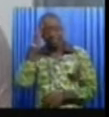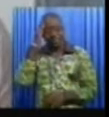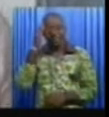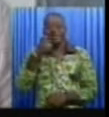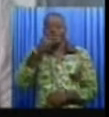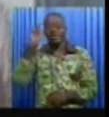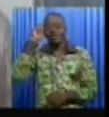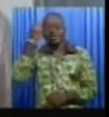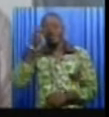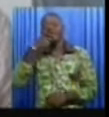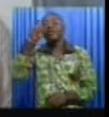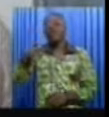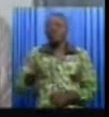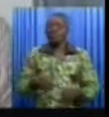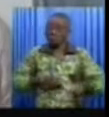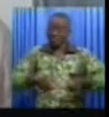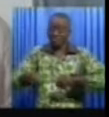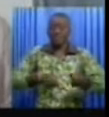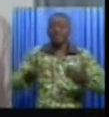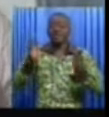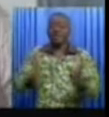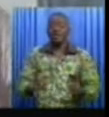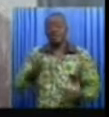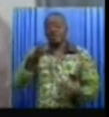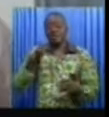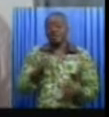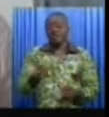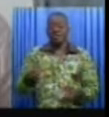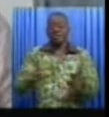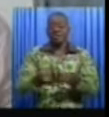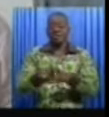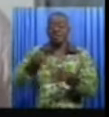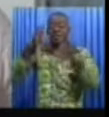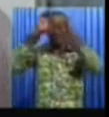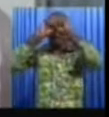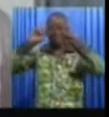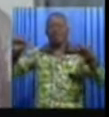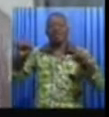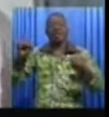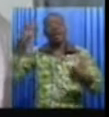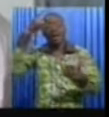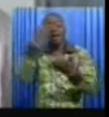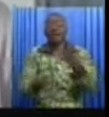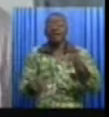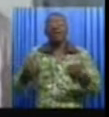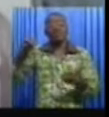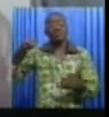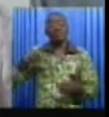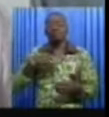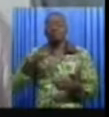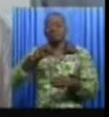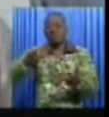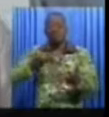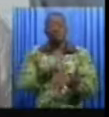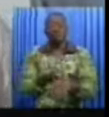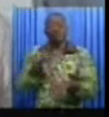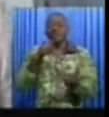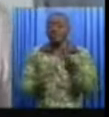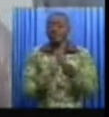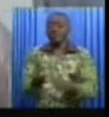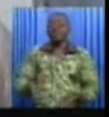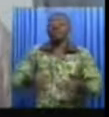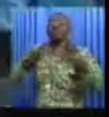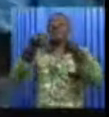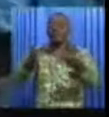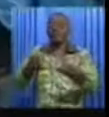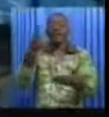faudrait que nos dirigeants eux-mêmes, et pas que les présidents, dans tous les domaines, sachent à quel moment il faut passer la main à la jeunesse, à quel moment il faut transmettre,